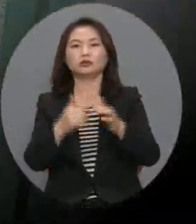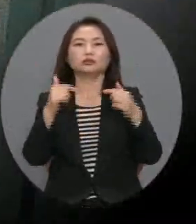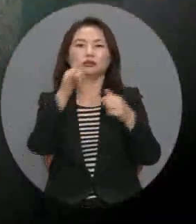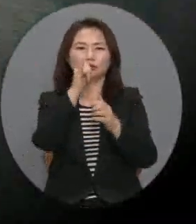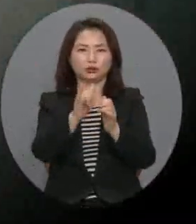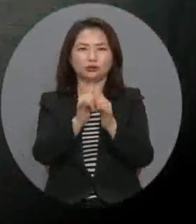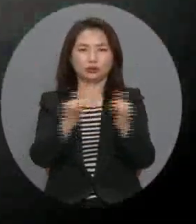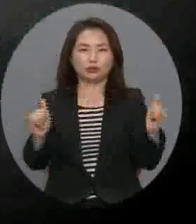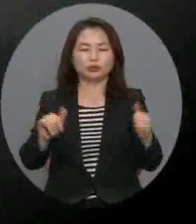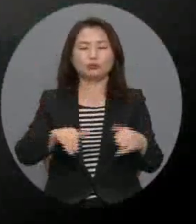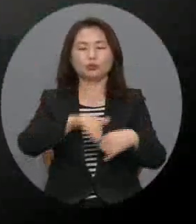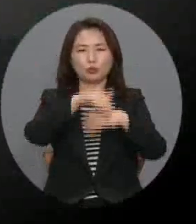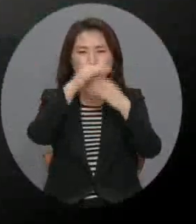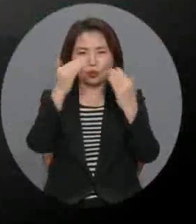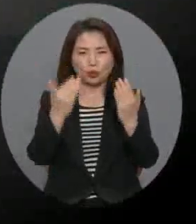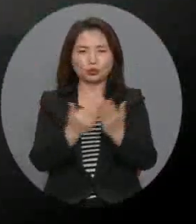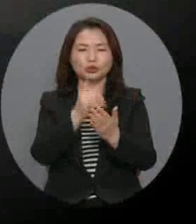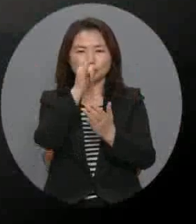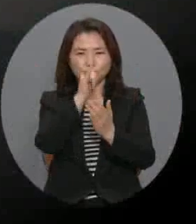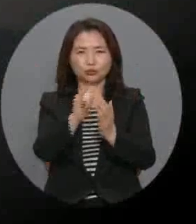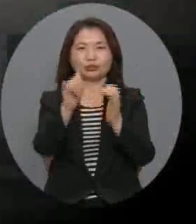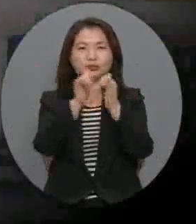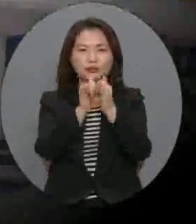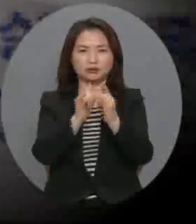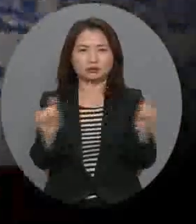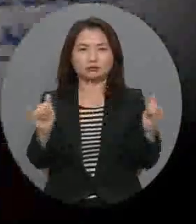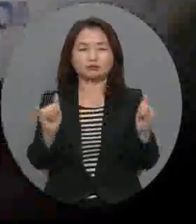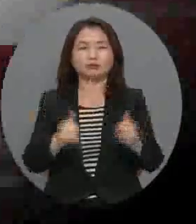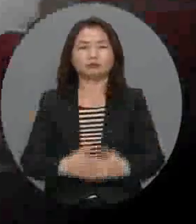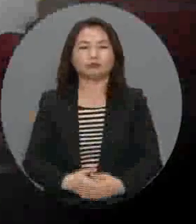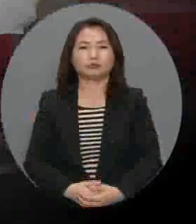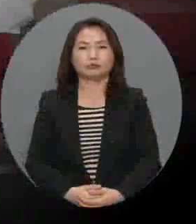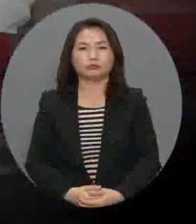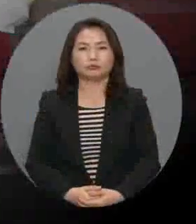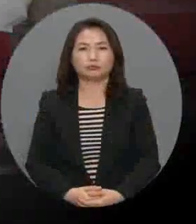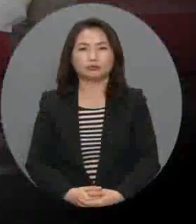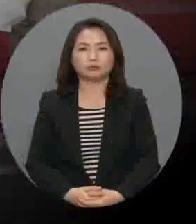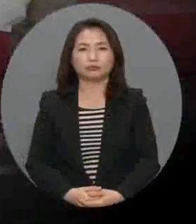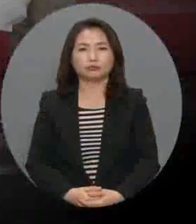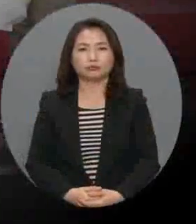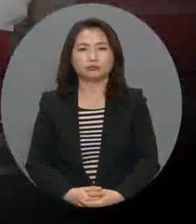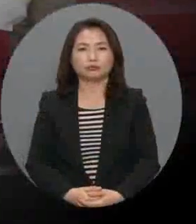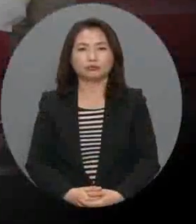우리는 모두의 영웅이다. MBC 뉴스 손은민입니다.